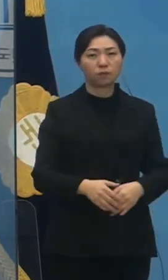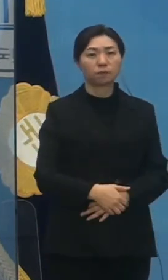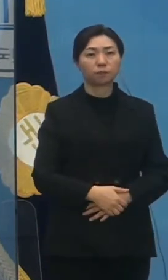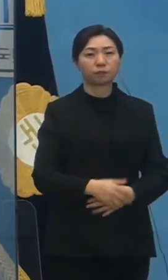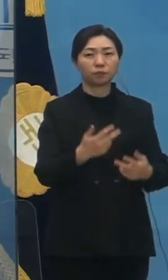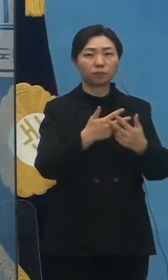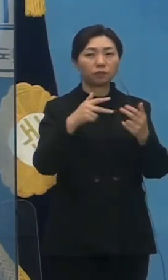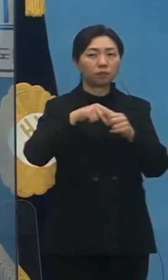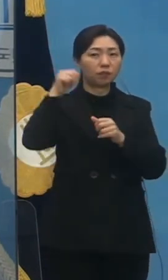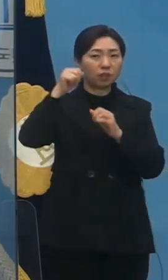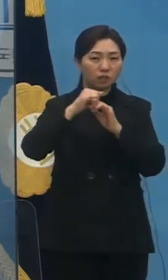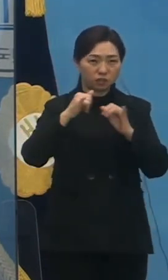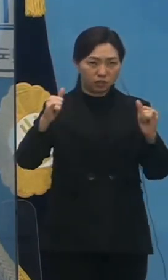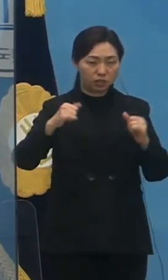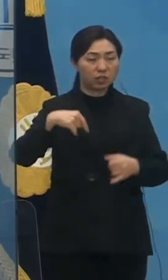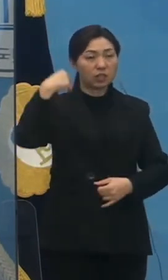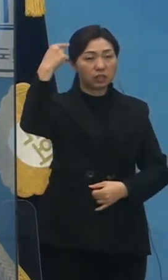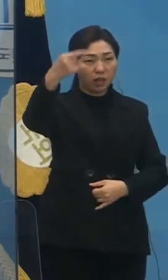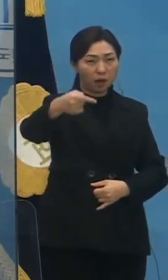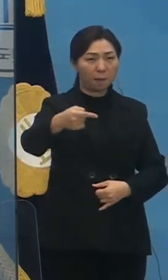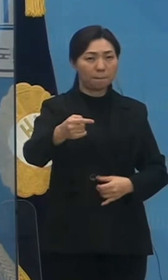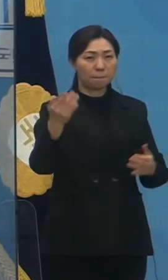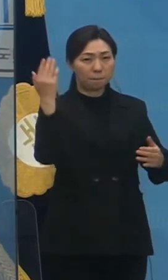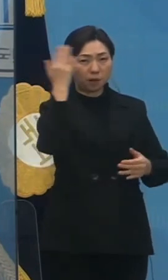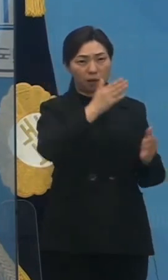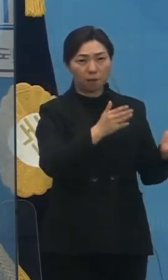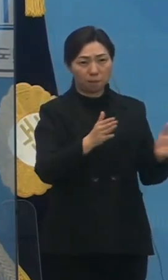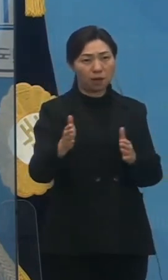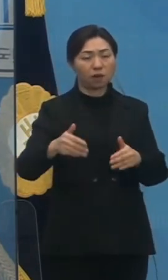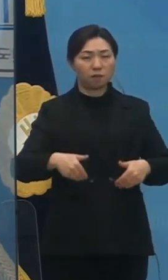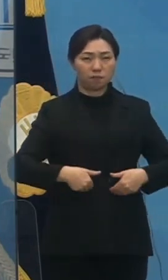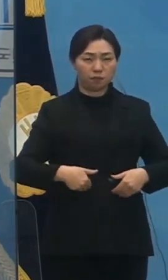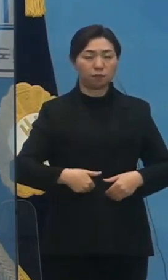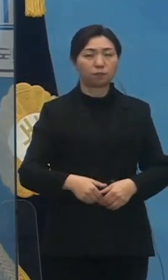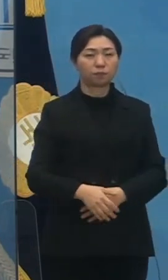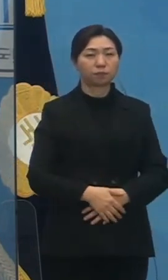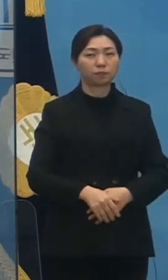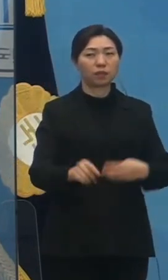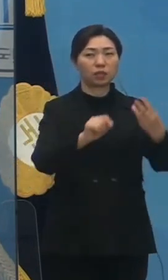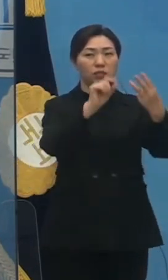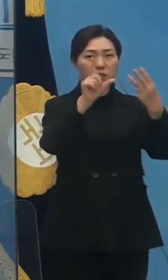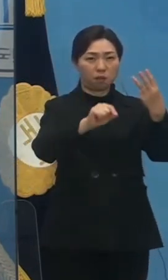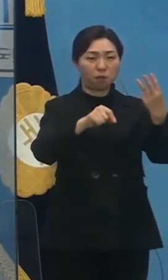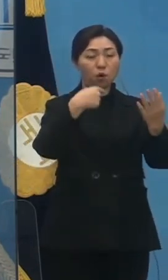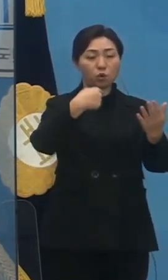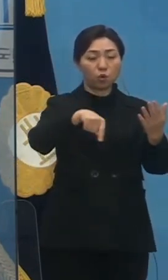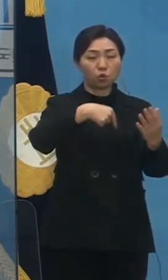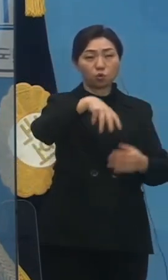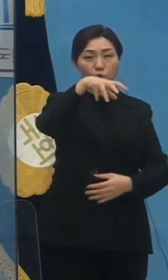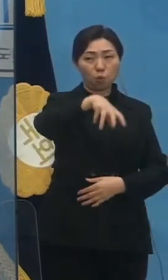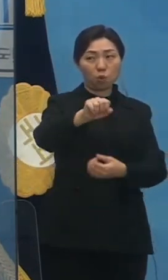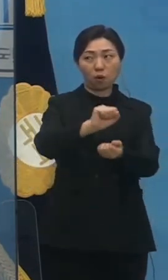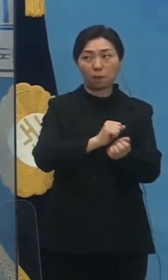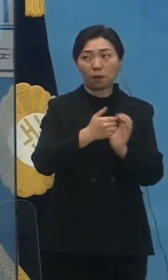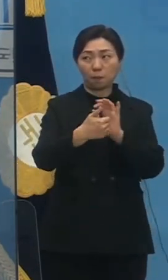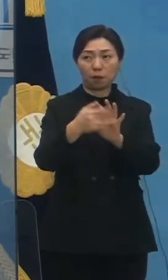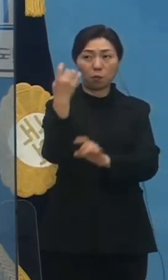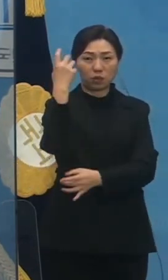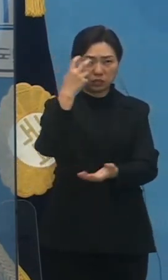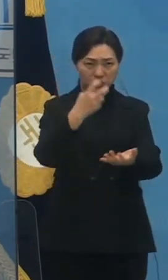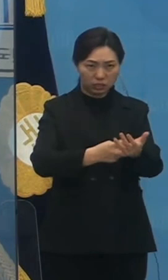교육당국이 다음과 같은 개선도 요청했습니다. 3월 교육 현장 내 방역 지침